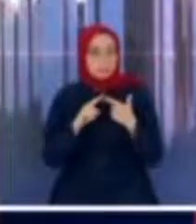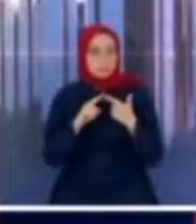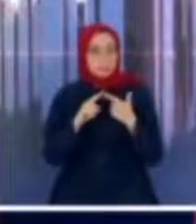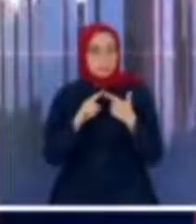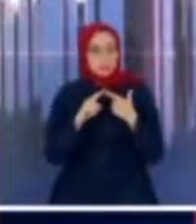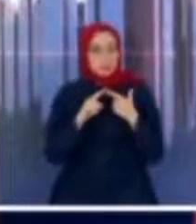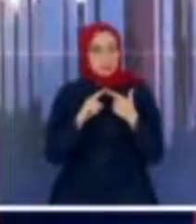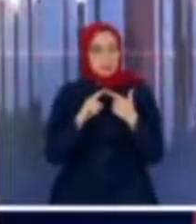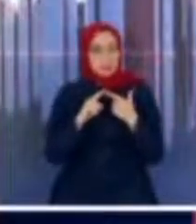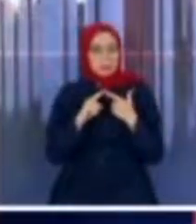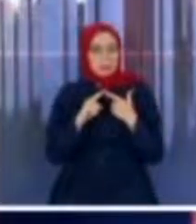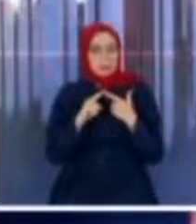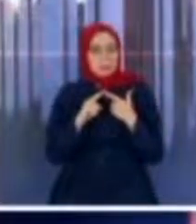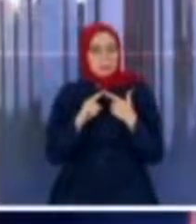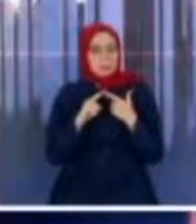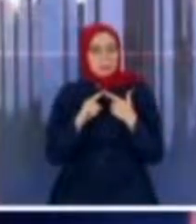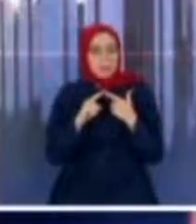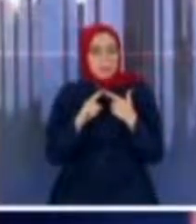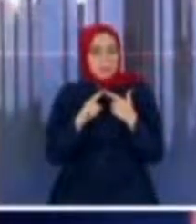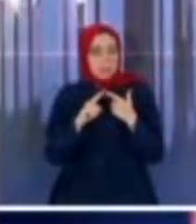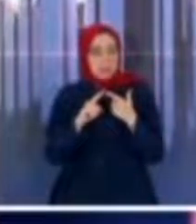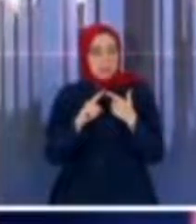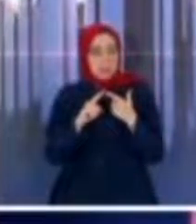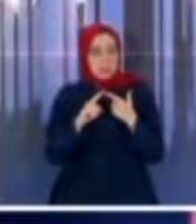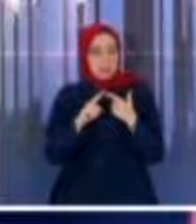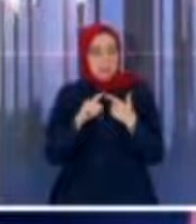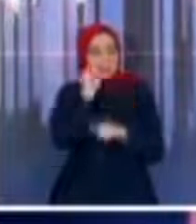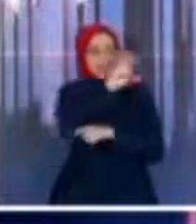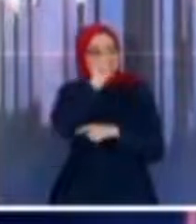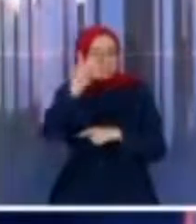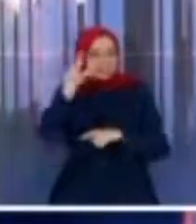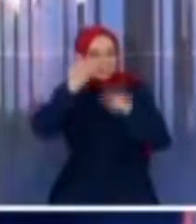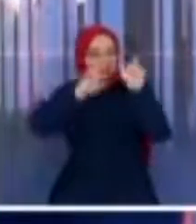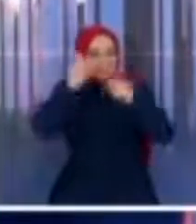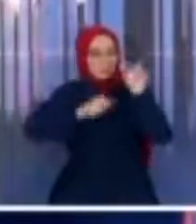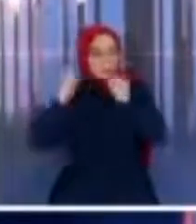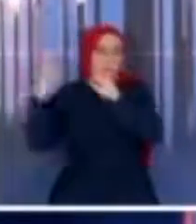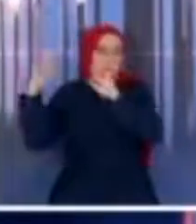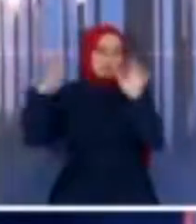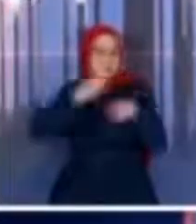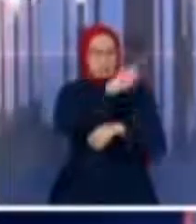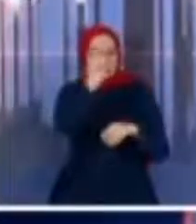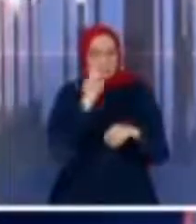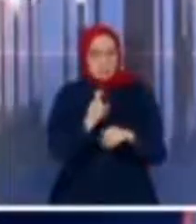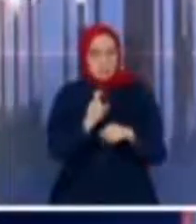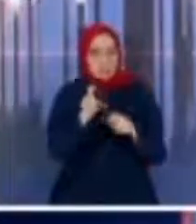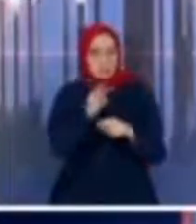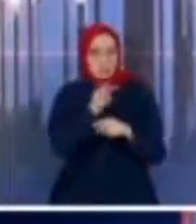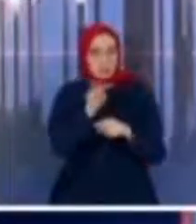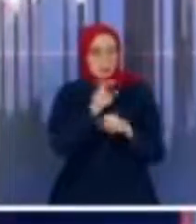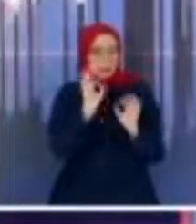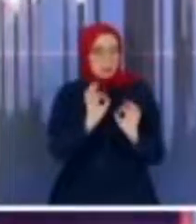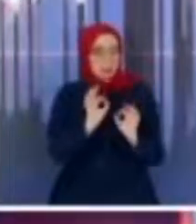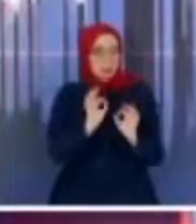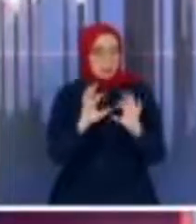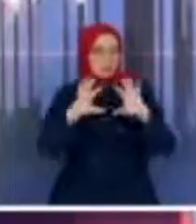كذلك مساله لي روندوني، ولا فقط عندي سؤال ليهم الاثنين، شنو تقصد